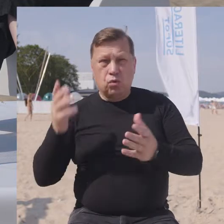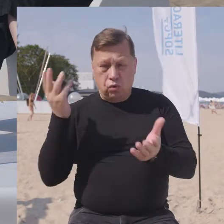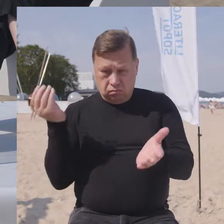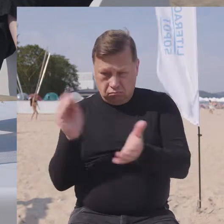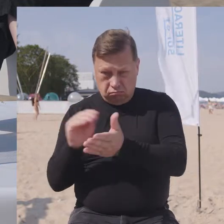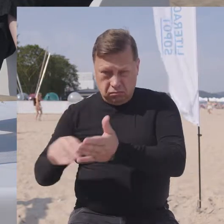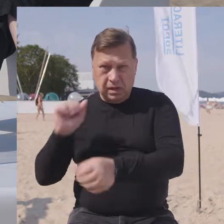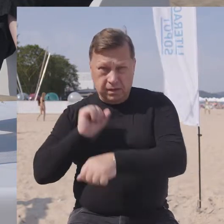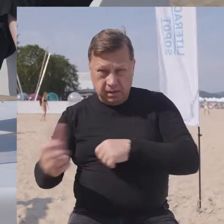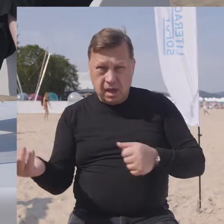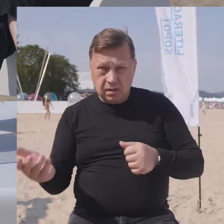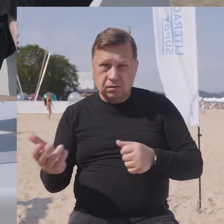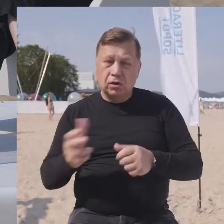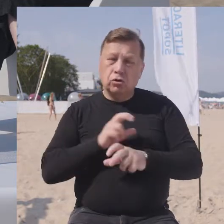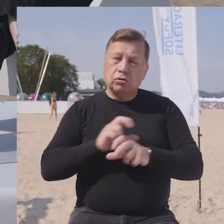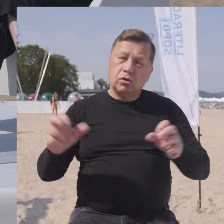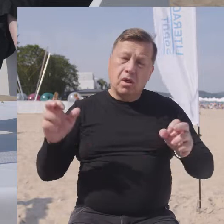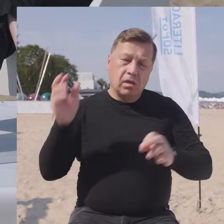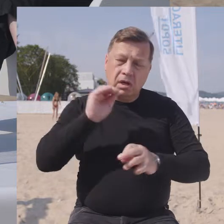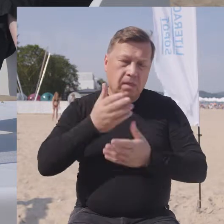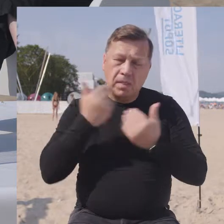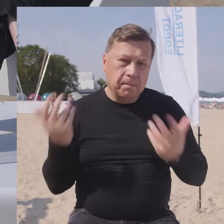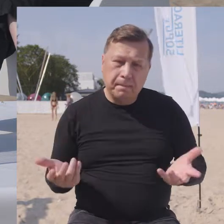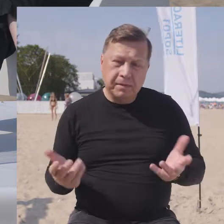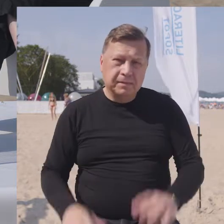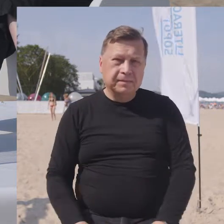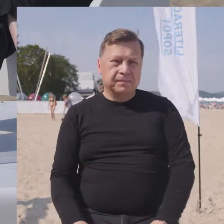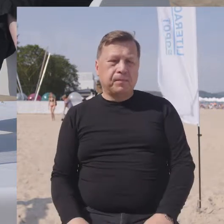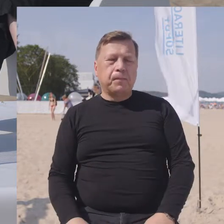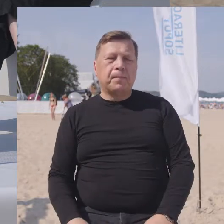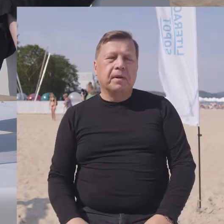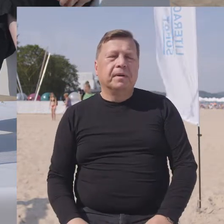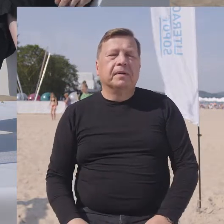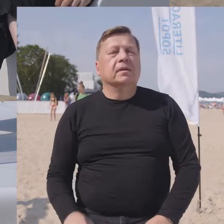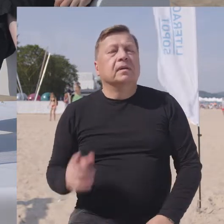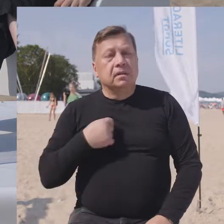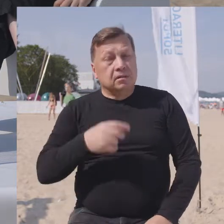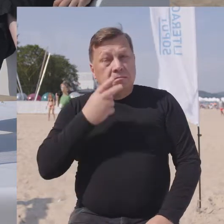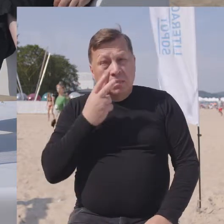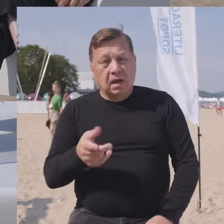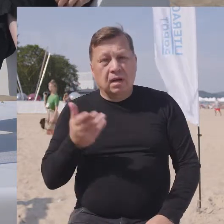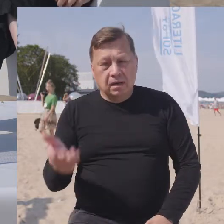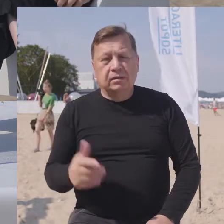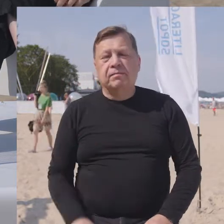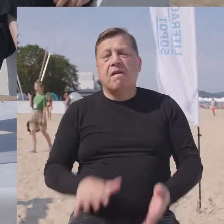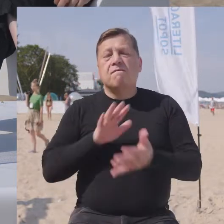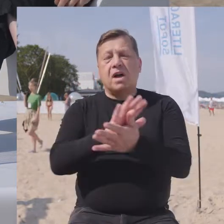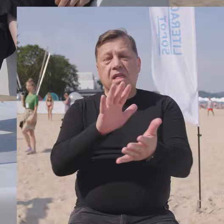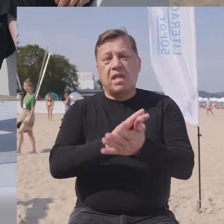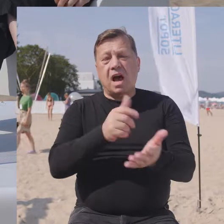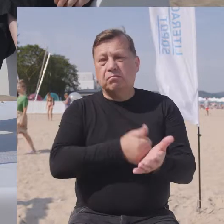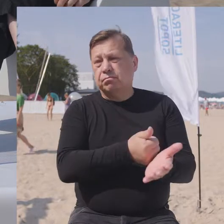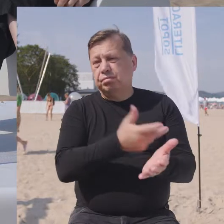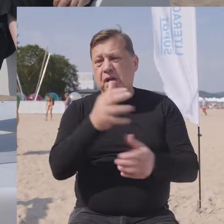jest szlak, który trzeba przetrzeć? Kiedy patrzymy na to, jak wygląda oferta wydawnicza